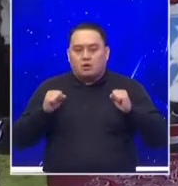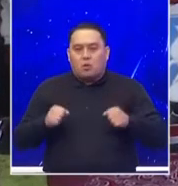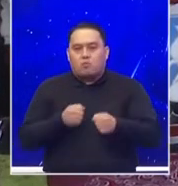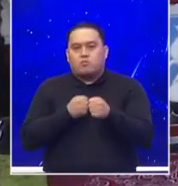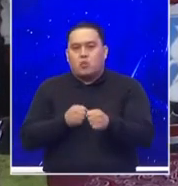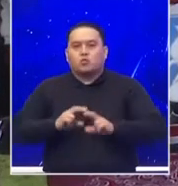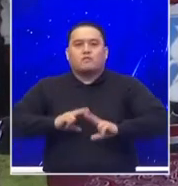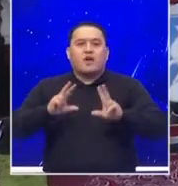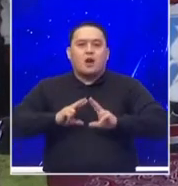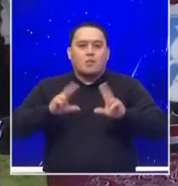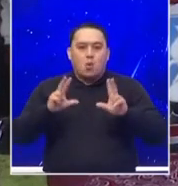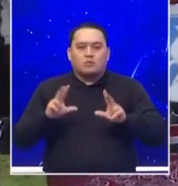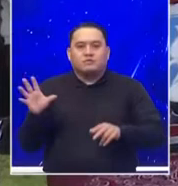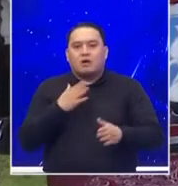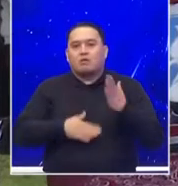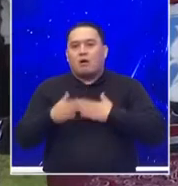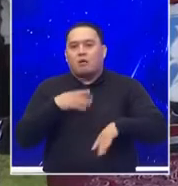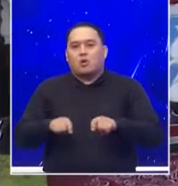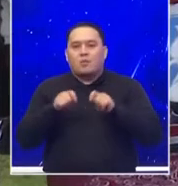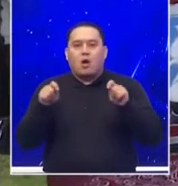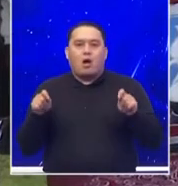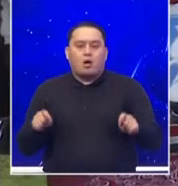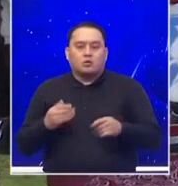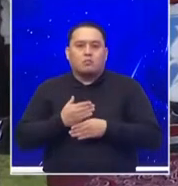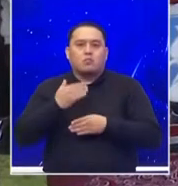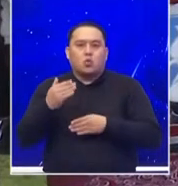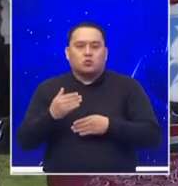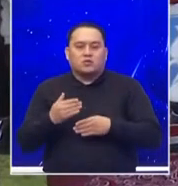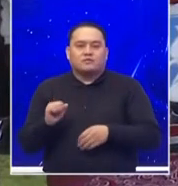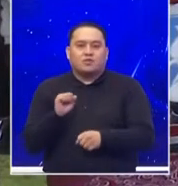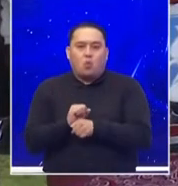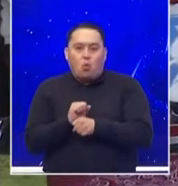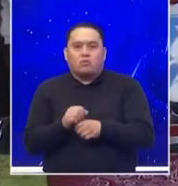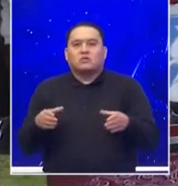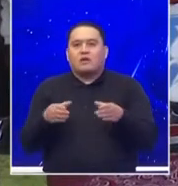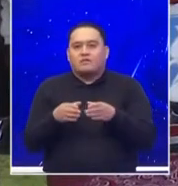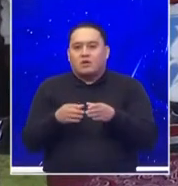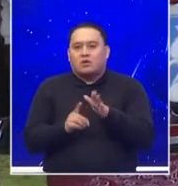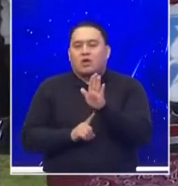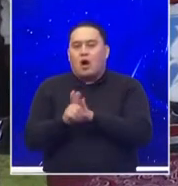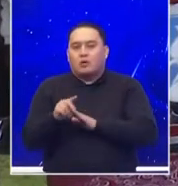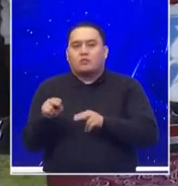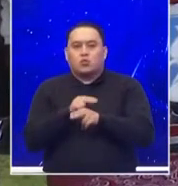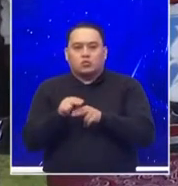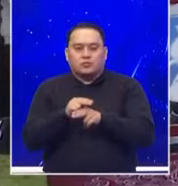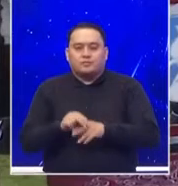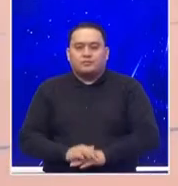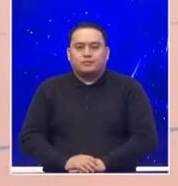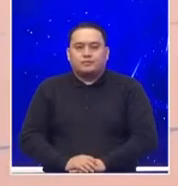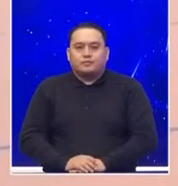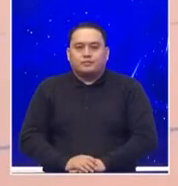боксу и волейболу все очень рады открытию т.к. после стольких лет занятия в кружках уже идут полным ходом